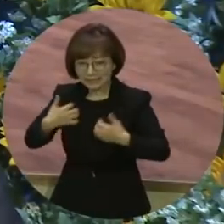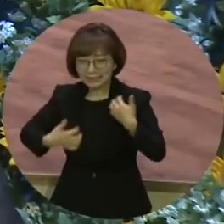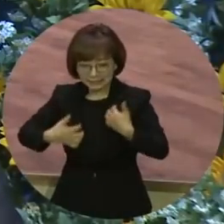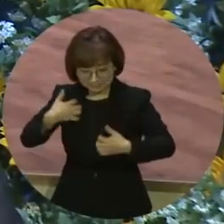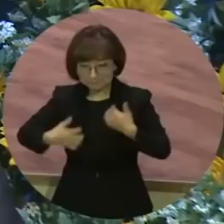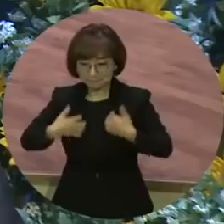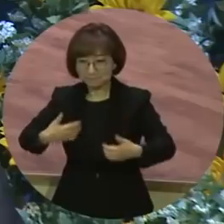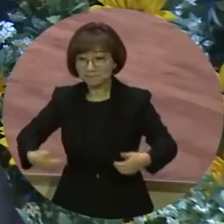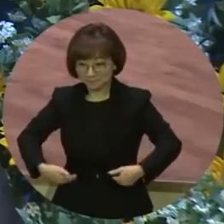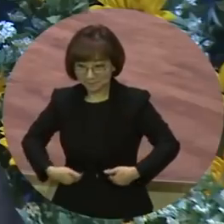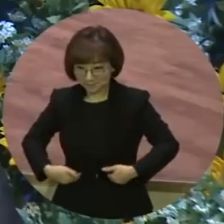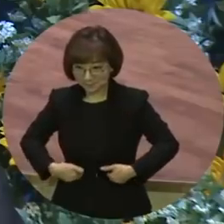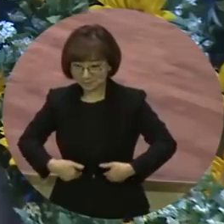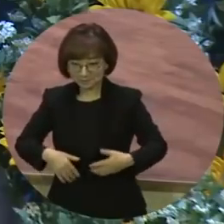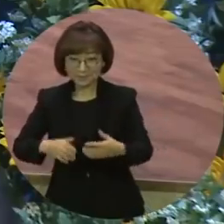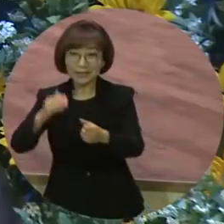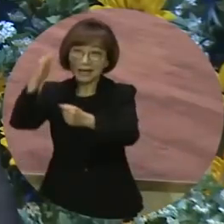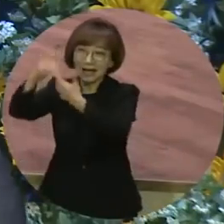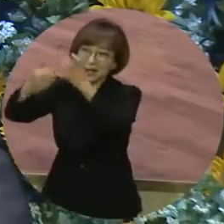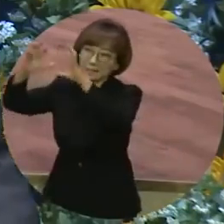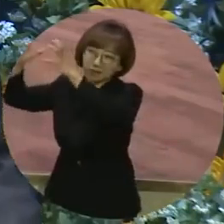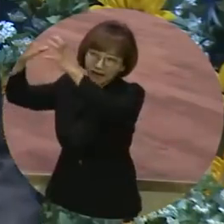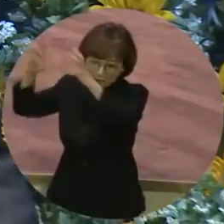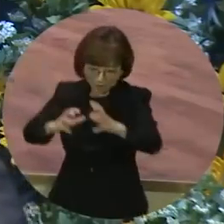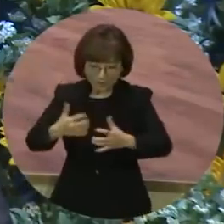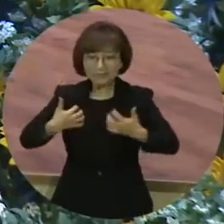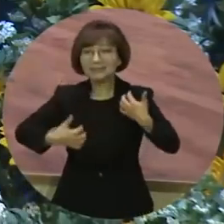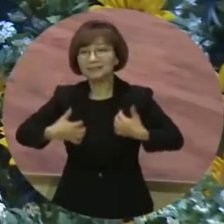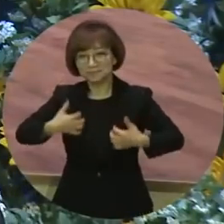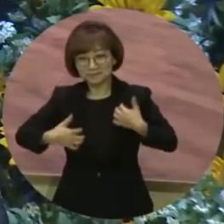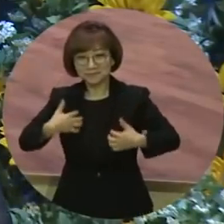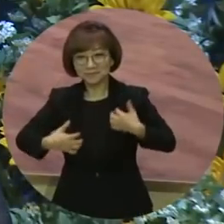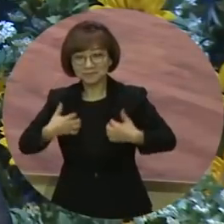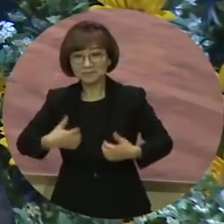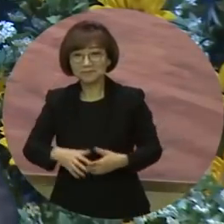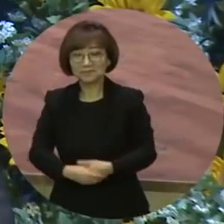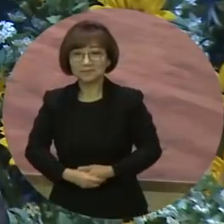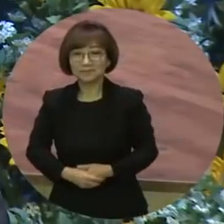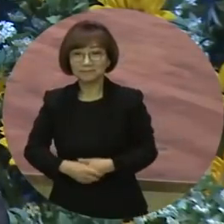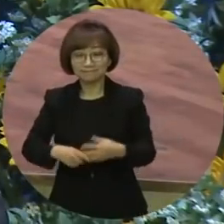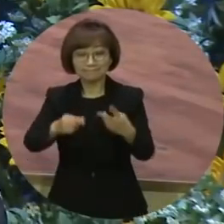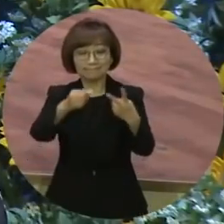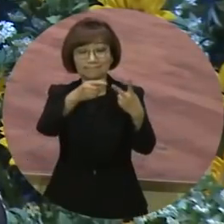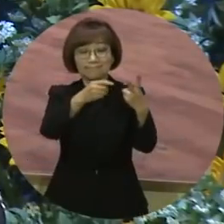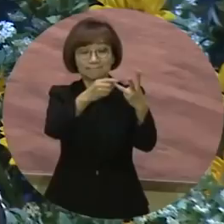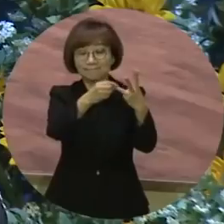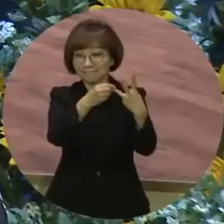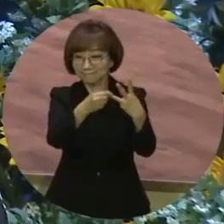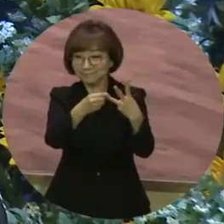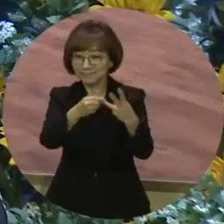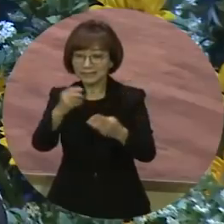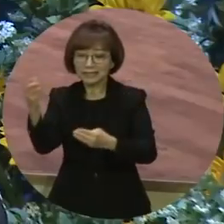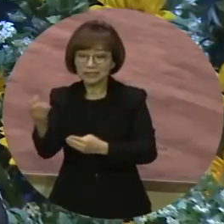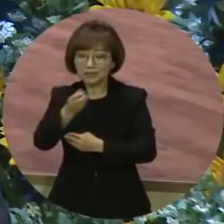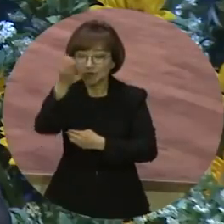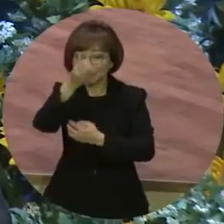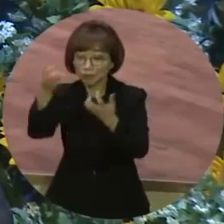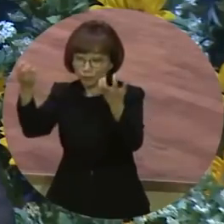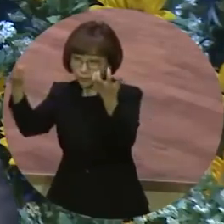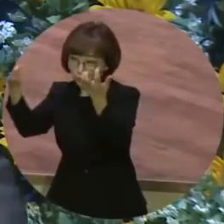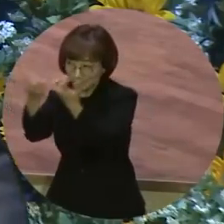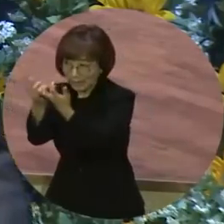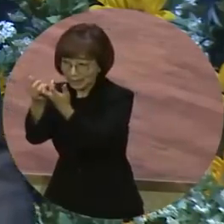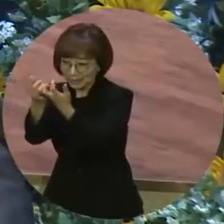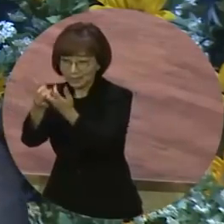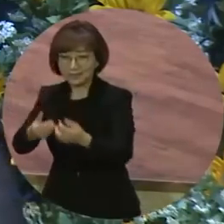기뻐하라. 하나님의 나라를 누리라는 얘기, 점검해 보세요. 그리고 내가 성령 충만한가, 그리스도로 충만한가,